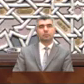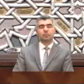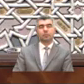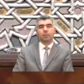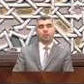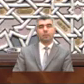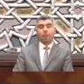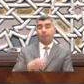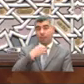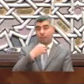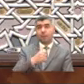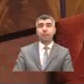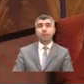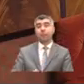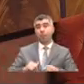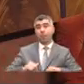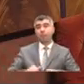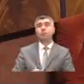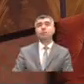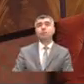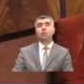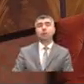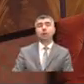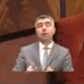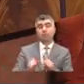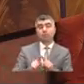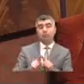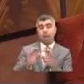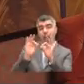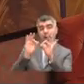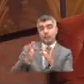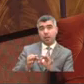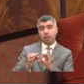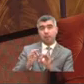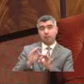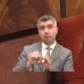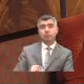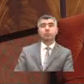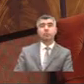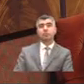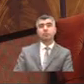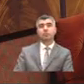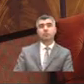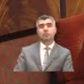نقول بأنه لحد الآن هذا العدد الهائل اللي تسجل.